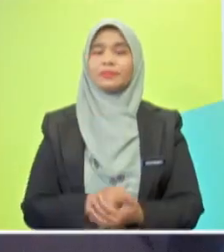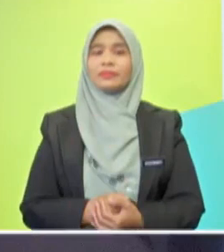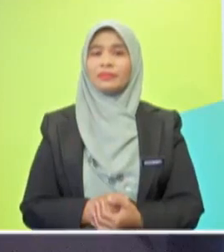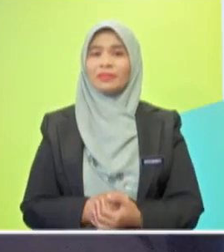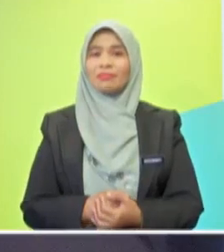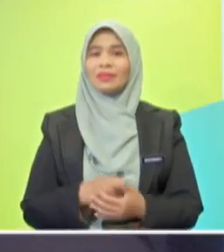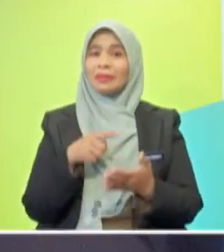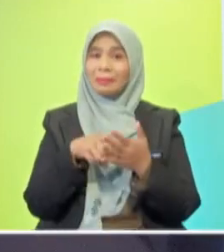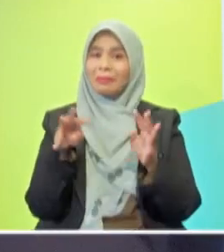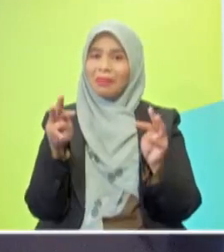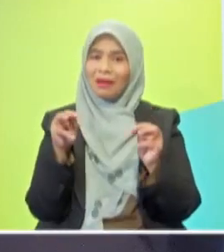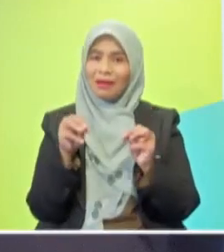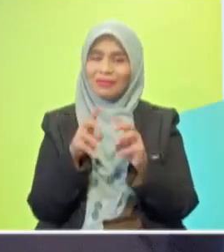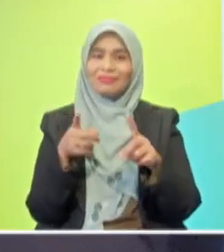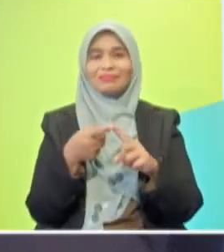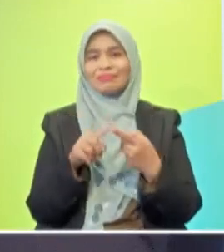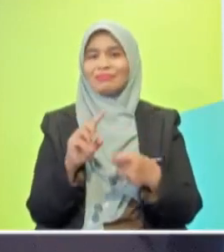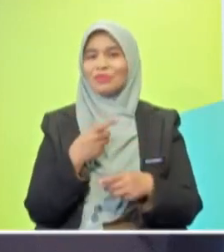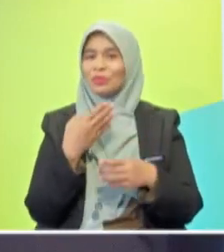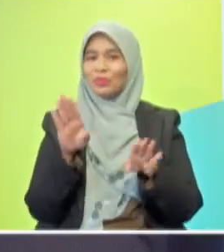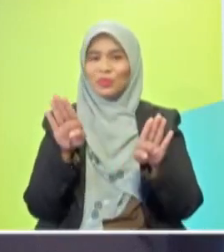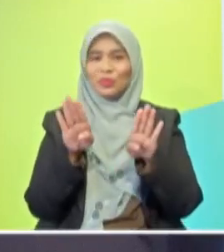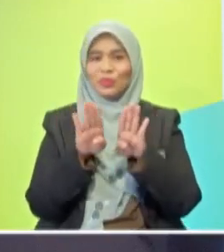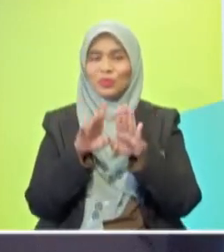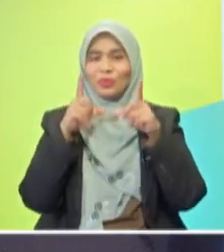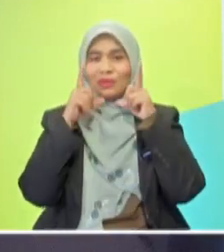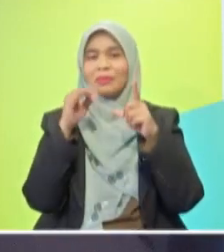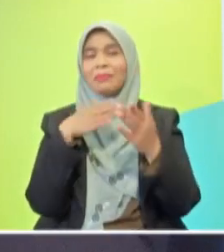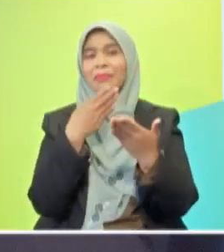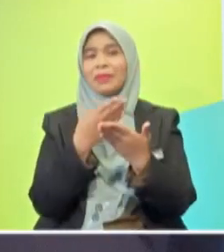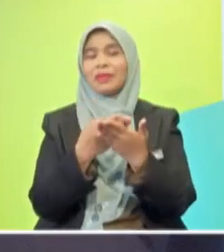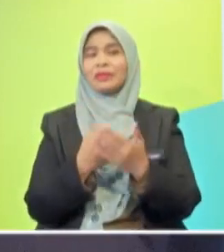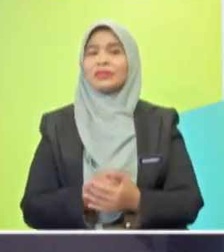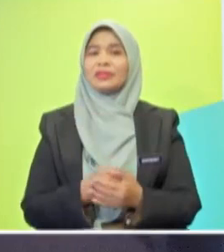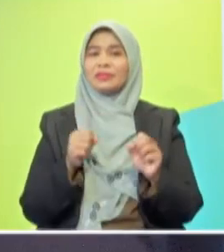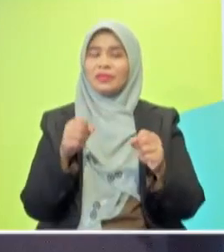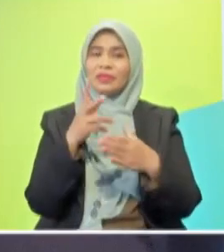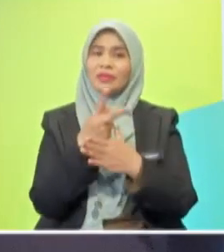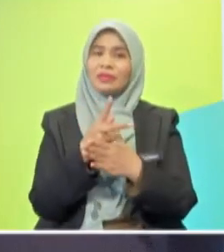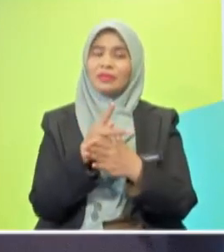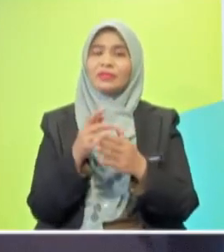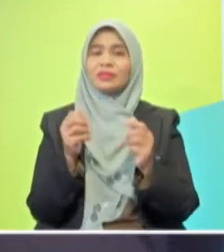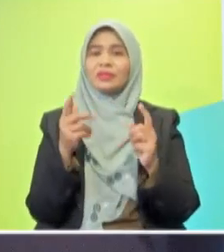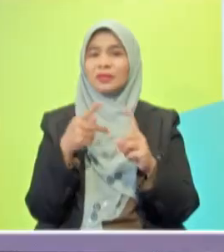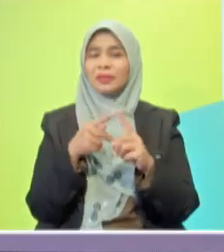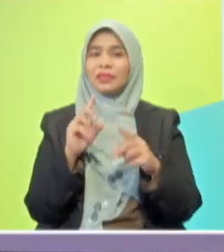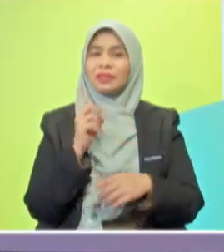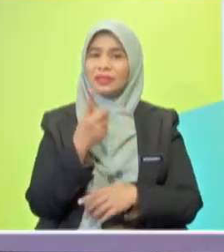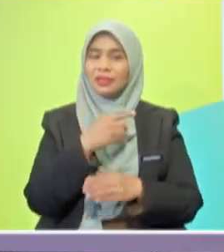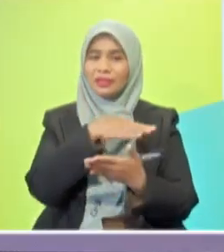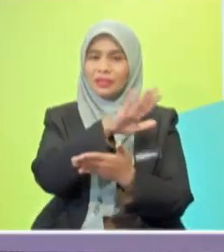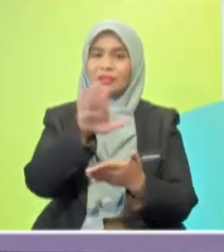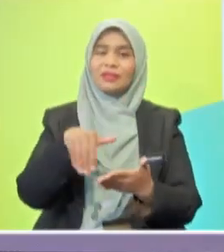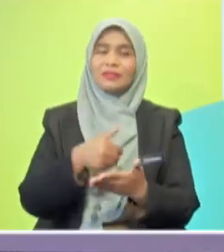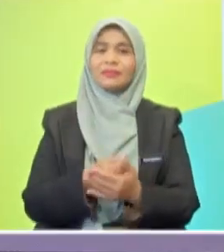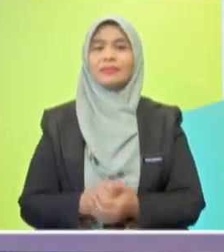kawan kita ni alhamdulillah dah menutup aurat dengan baik, Ustazah. Ya. Baik, mungkin Ustazah boleh kongsikan kepada kita semua apakah topik ataupun